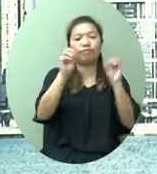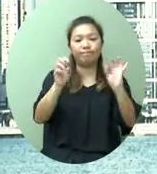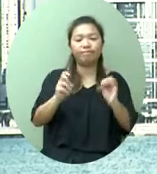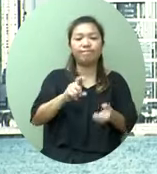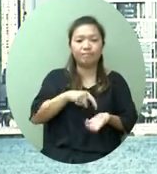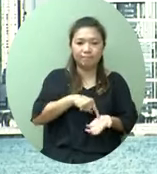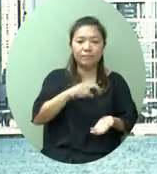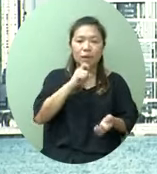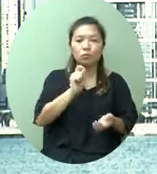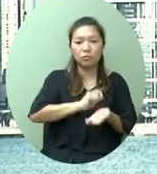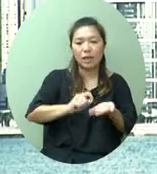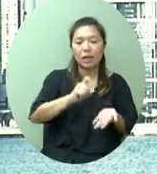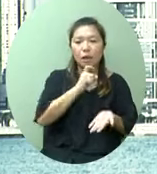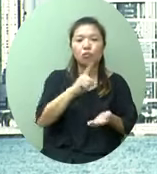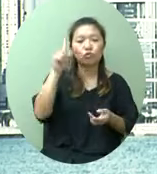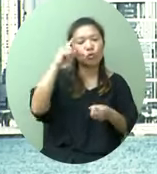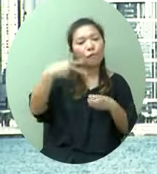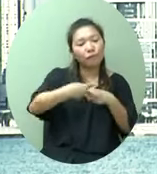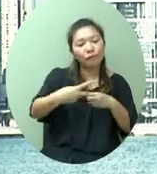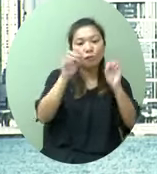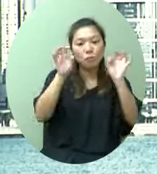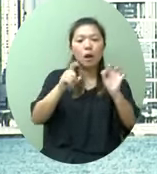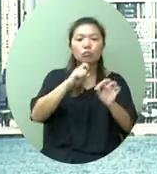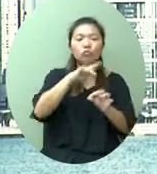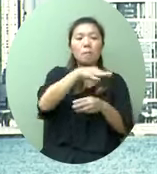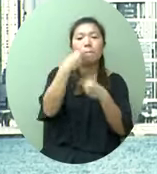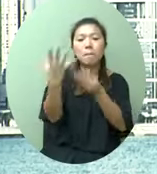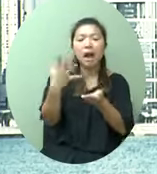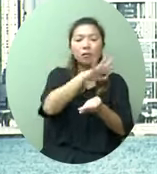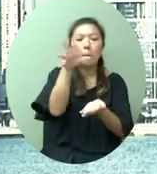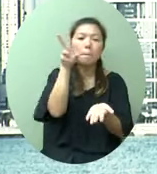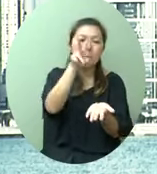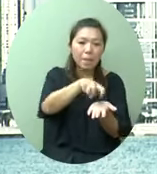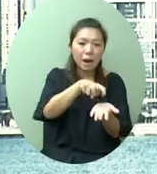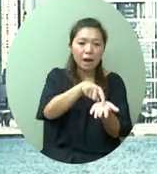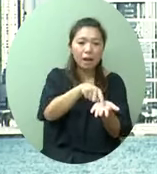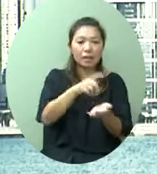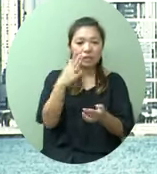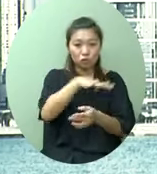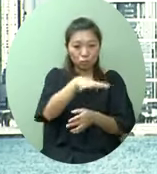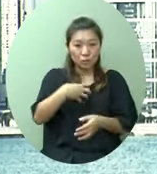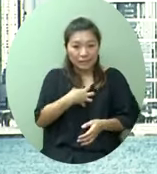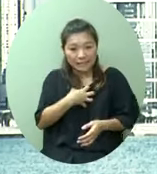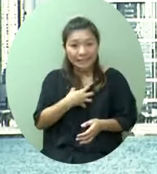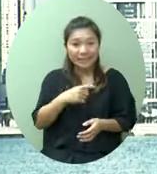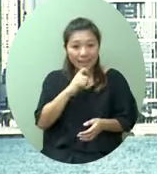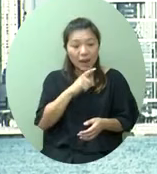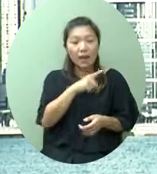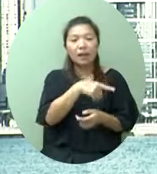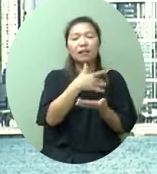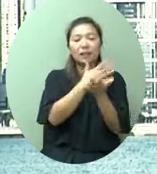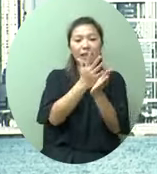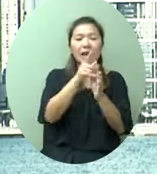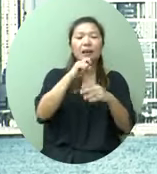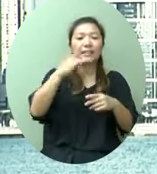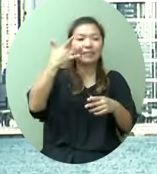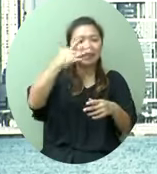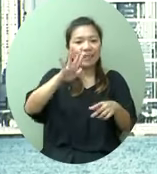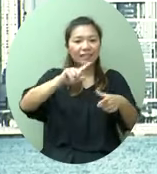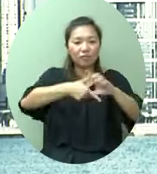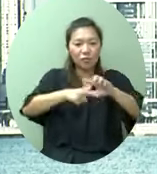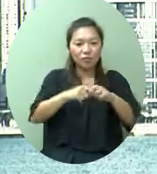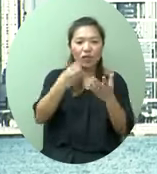喺附篇裏邊咧，希望即係大家都揾到。大家以往關心過有關於一啲新嘅措施咧，係取